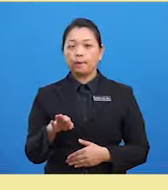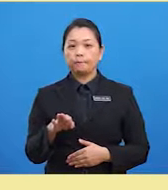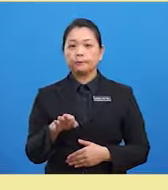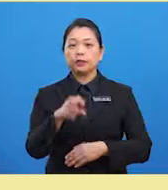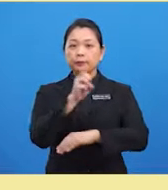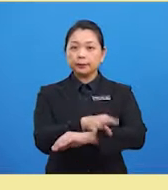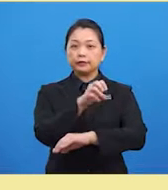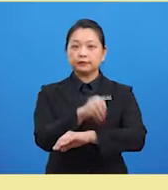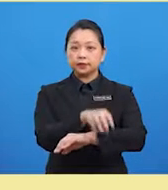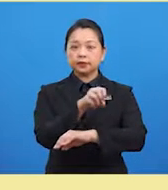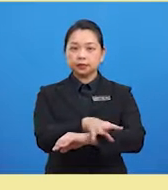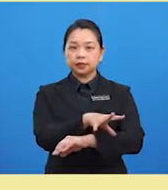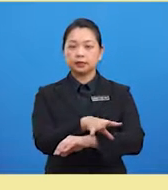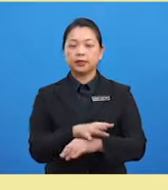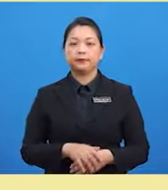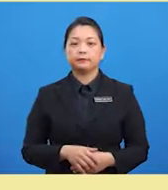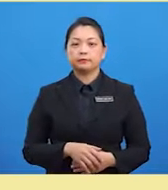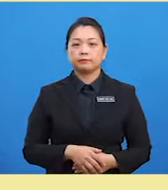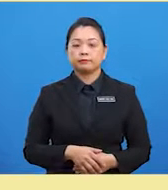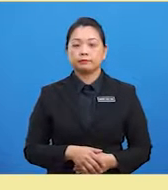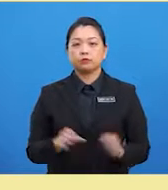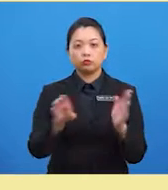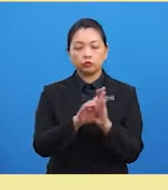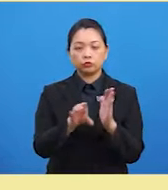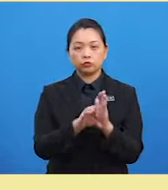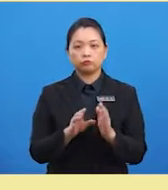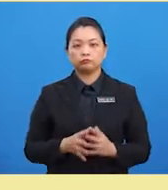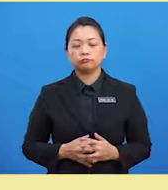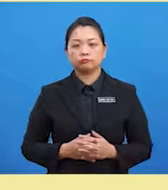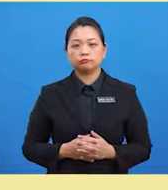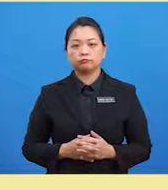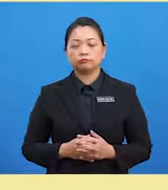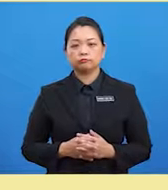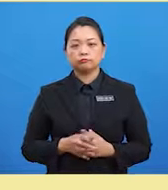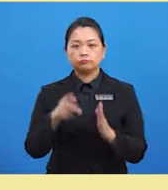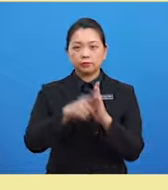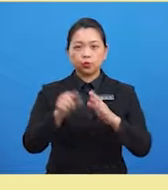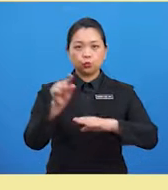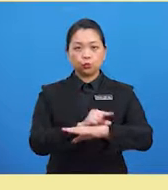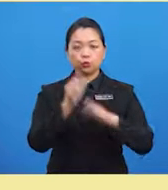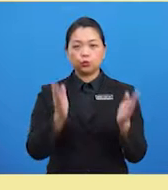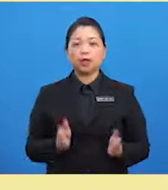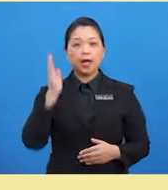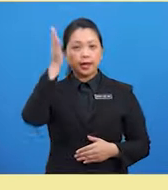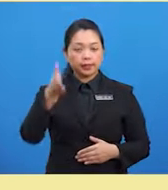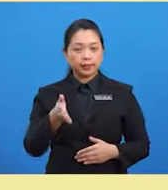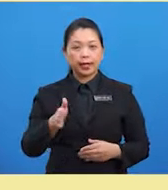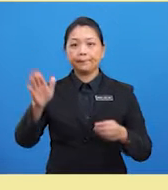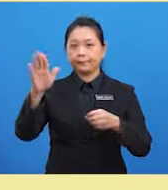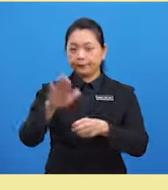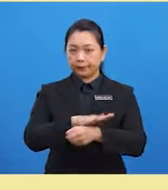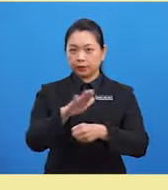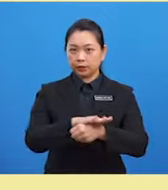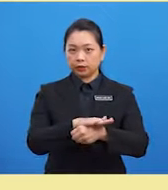faktor motivasi. Contohnya, pengguna akan memenuhi